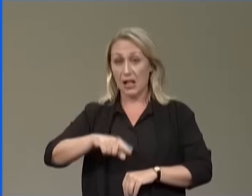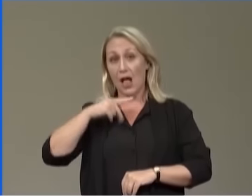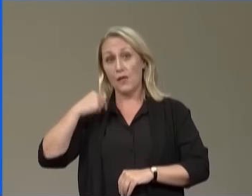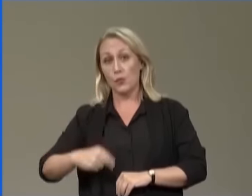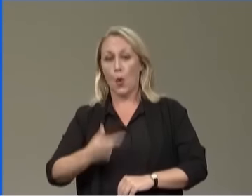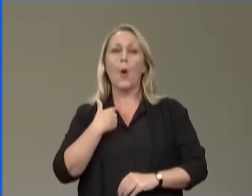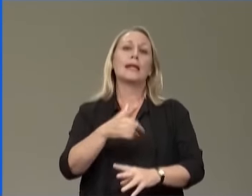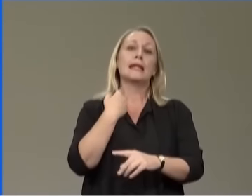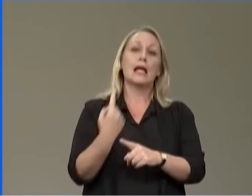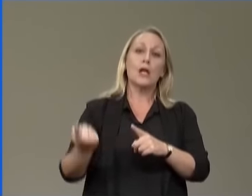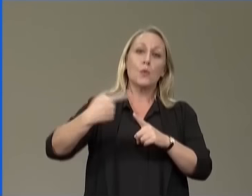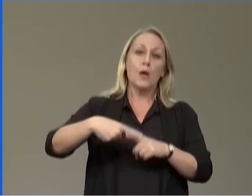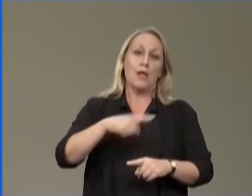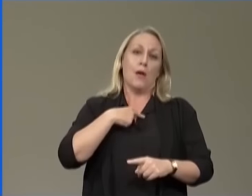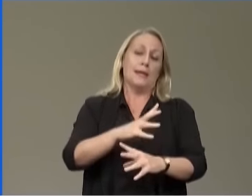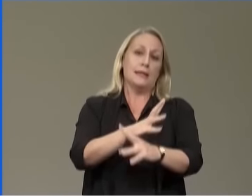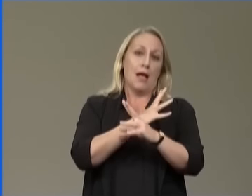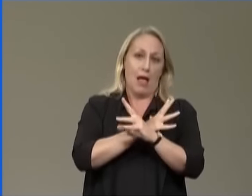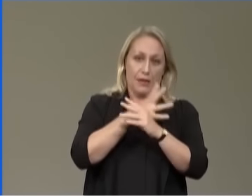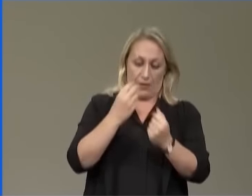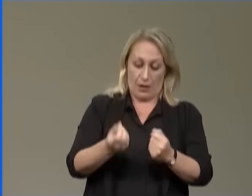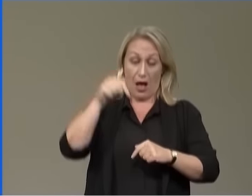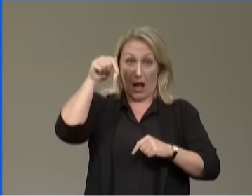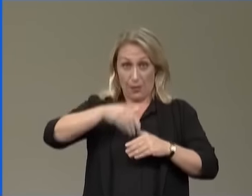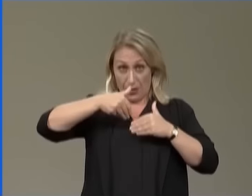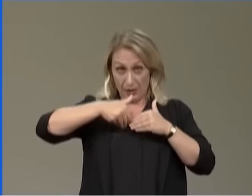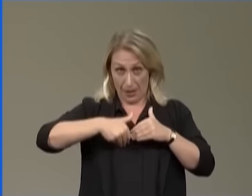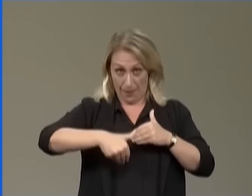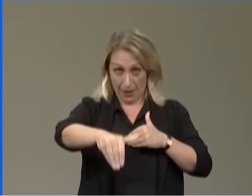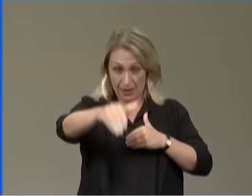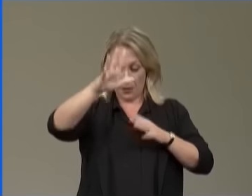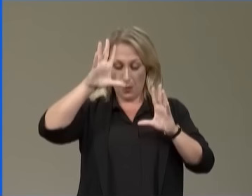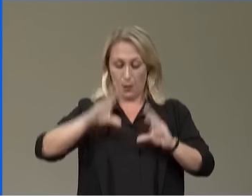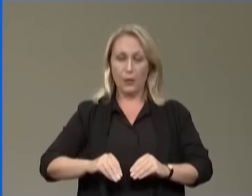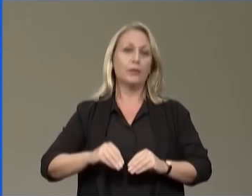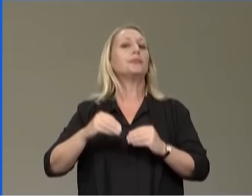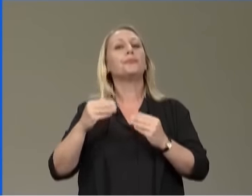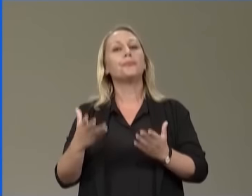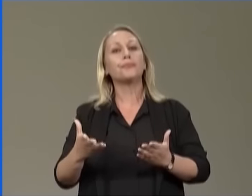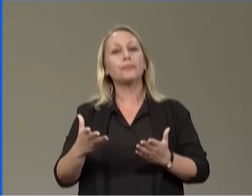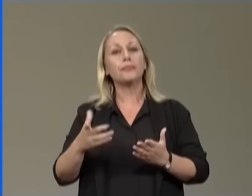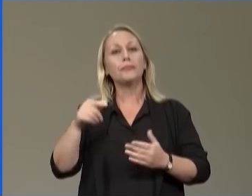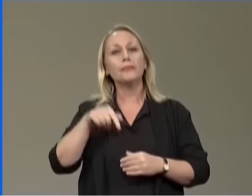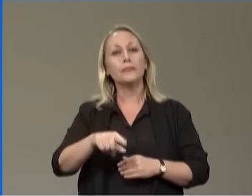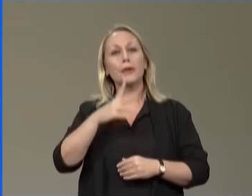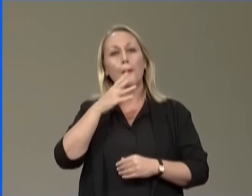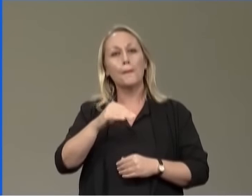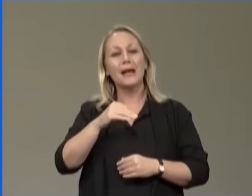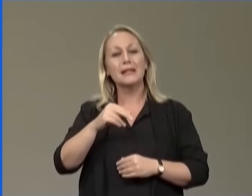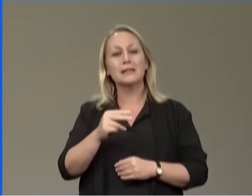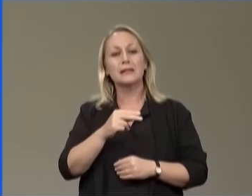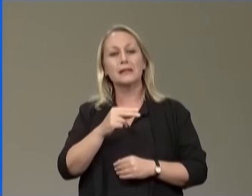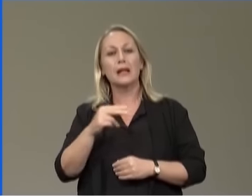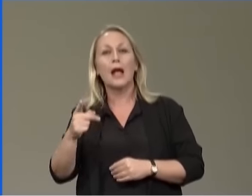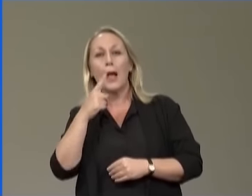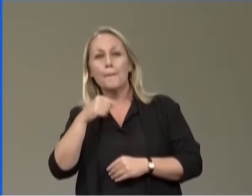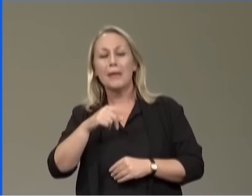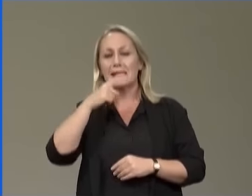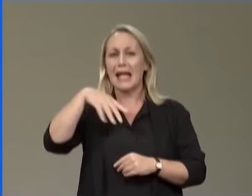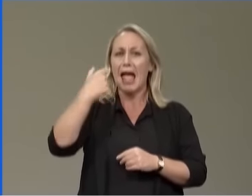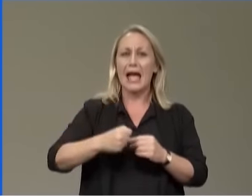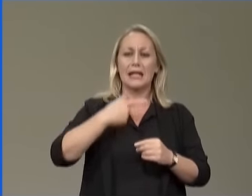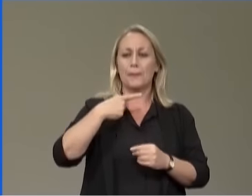λοιπόν, και ανταποκρινόμενοι σε ένα πάγιο αίτημα των γιατρών του ΕΣΥ, η